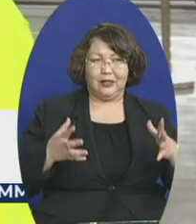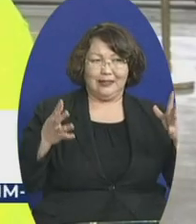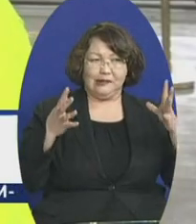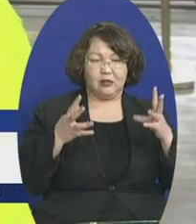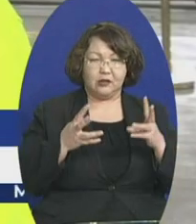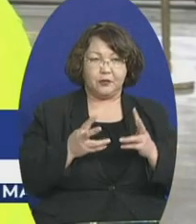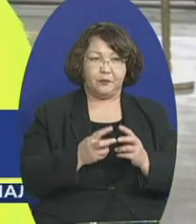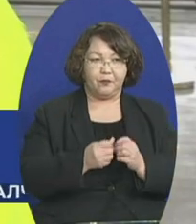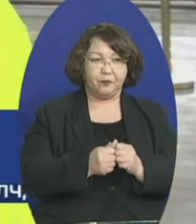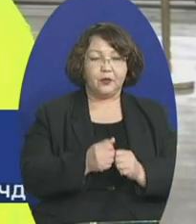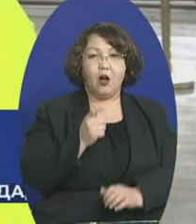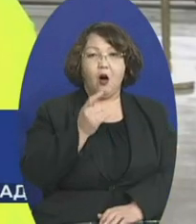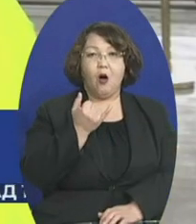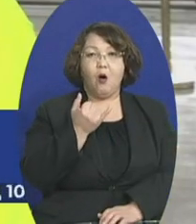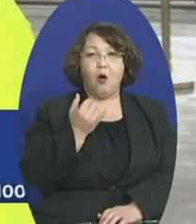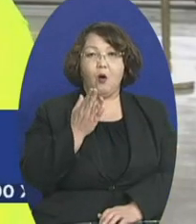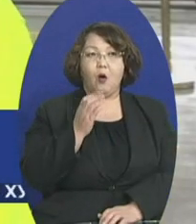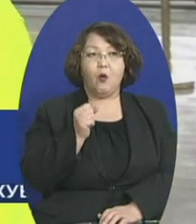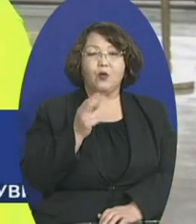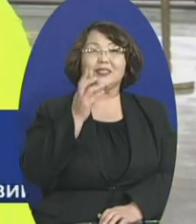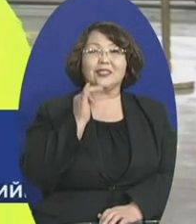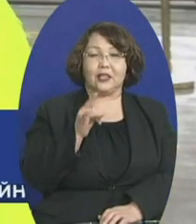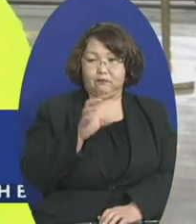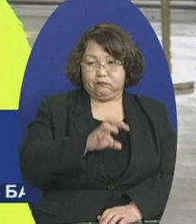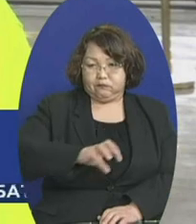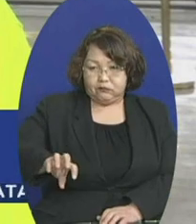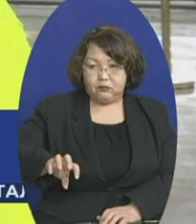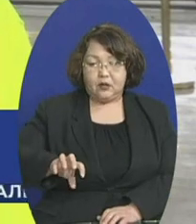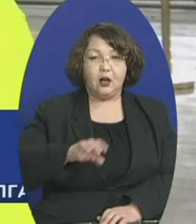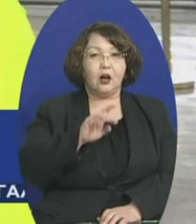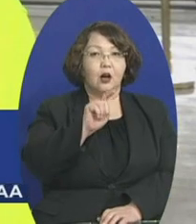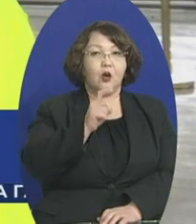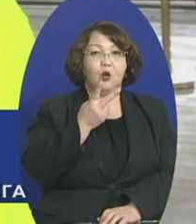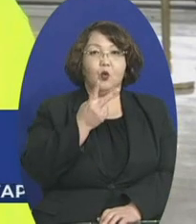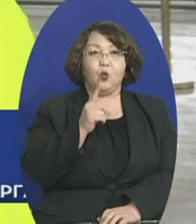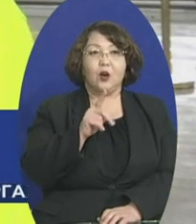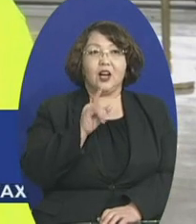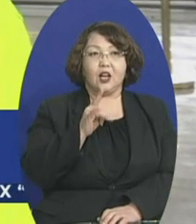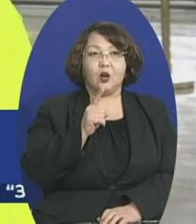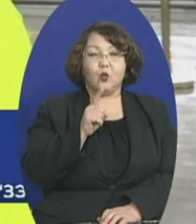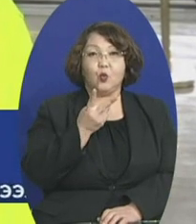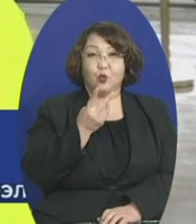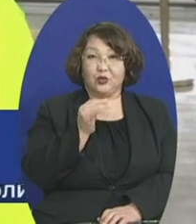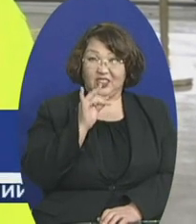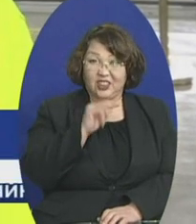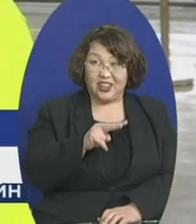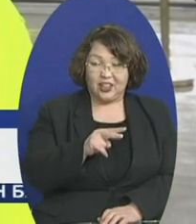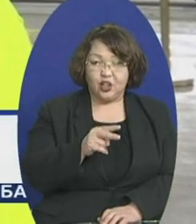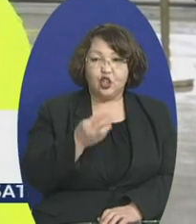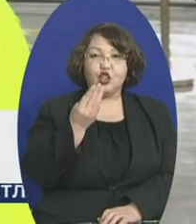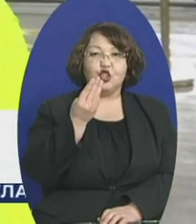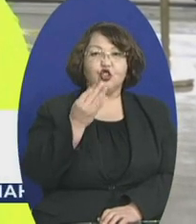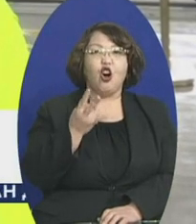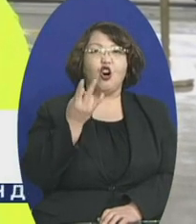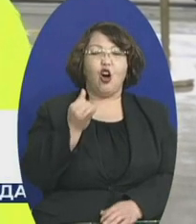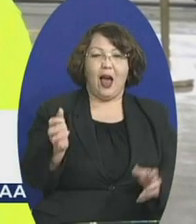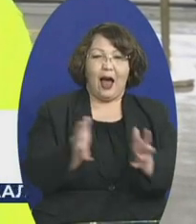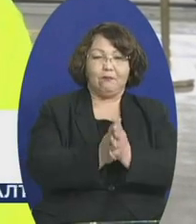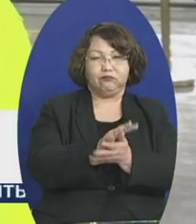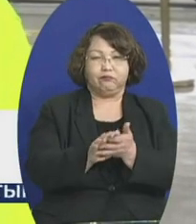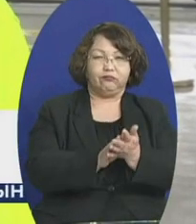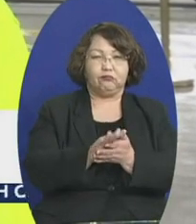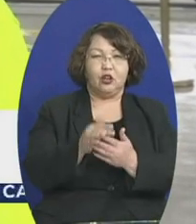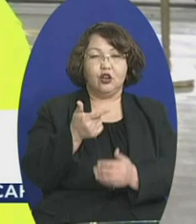тухайд бол хуван цар нь гарч ирнэ. Хөхрийн хүчлийг нь бид нар болохоор бол одоо шохотой оролт оруулах байдлаар гөлтгөн гэдэг юм үүдүүлж байна.